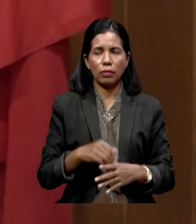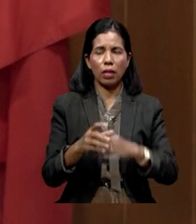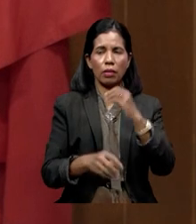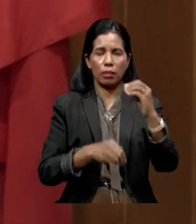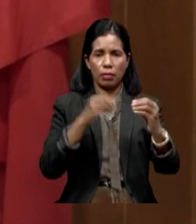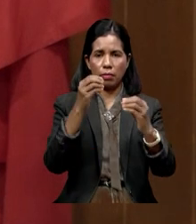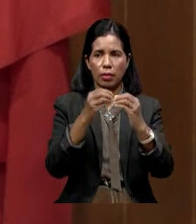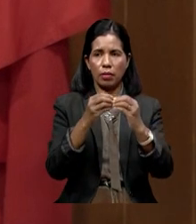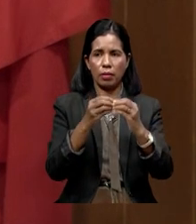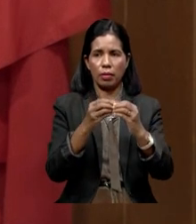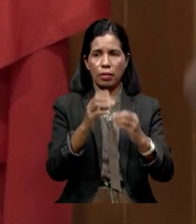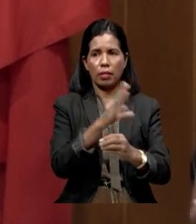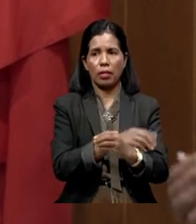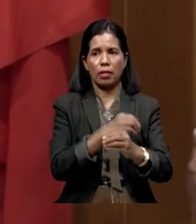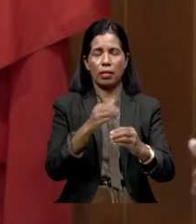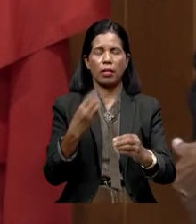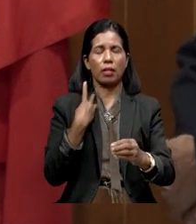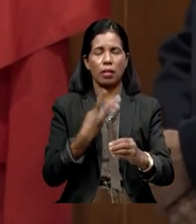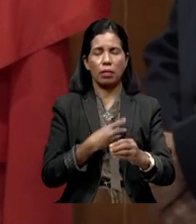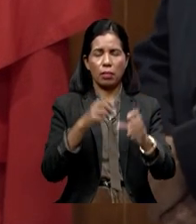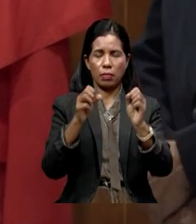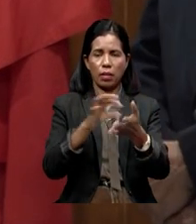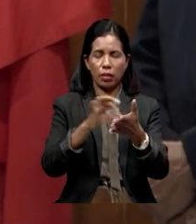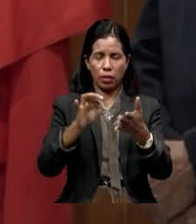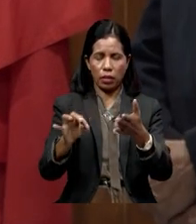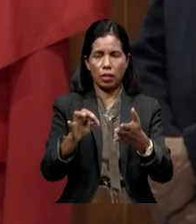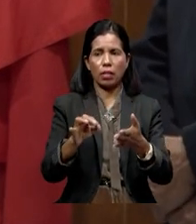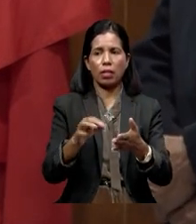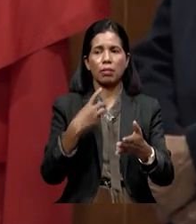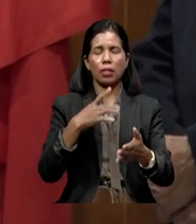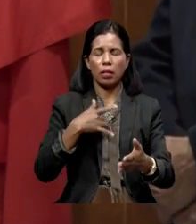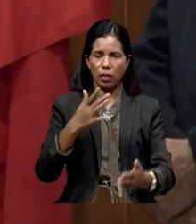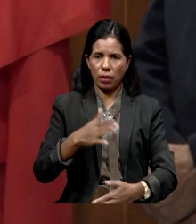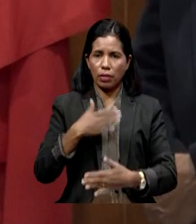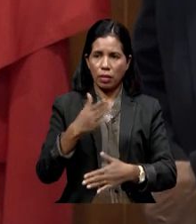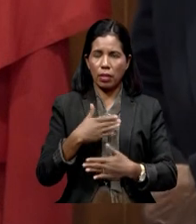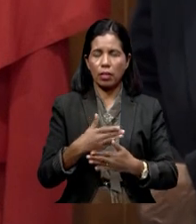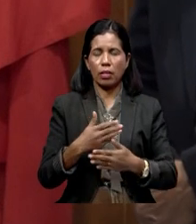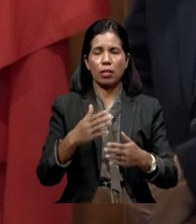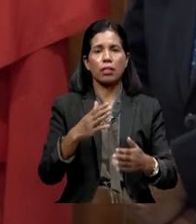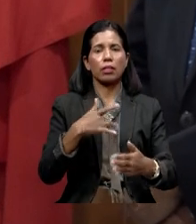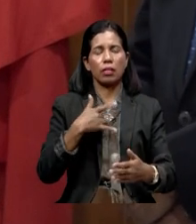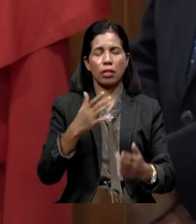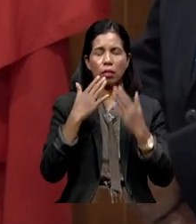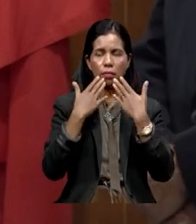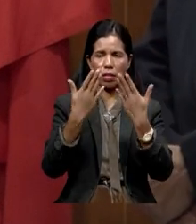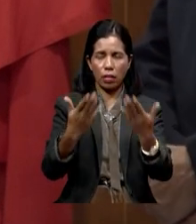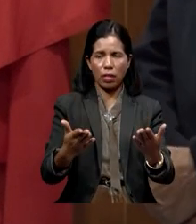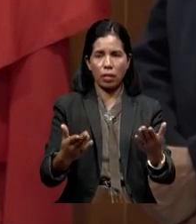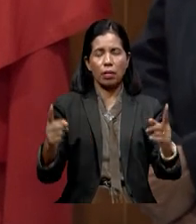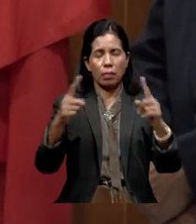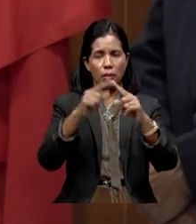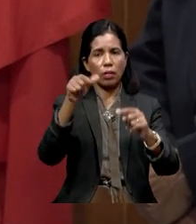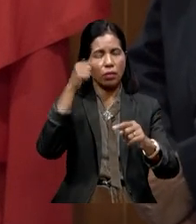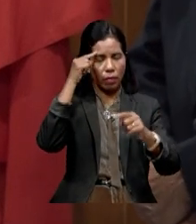pada rasa Rasmi kami rasa Terima kasih kami kepada pemerintah Timor